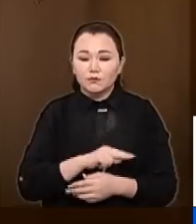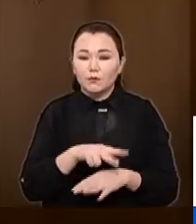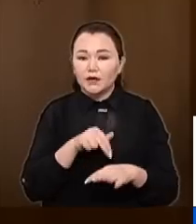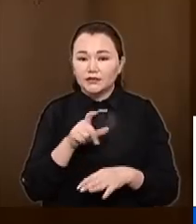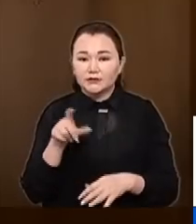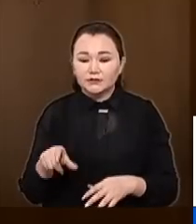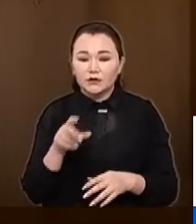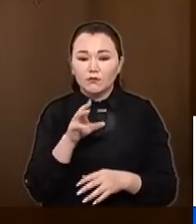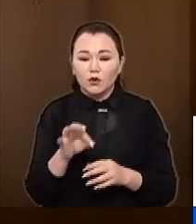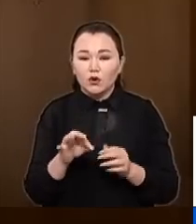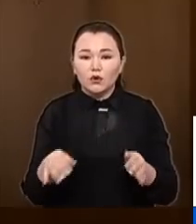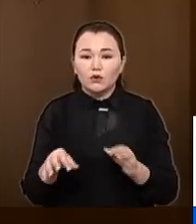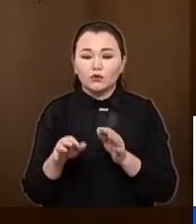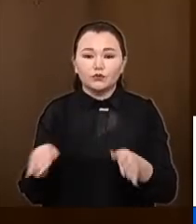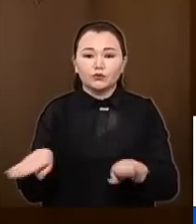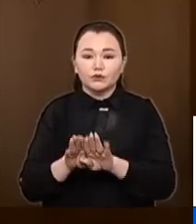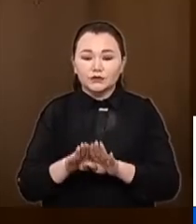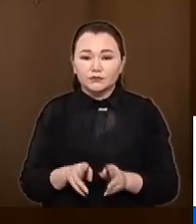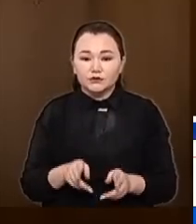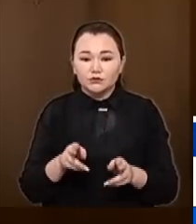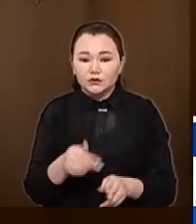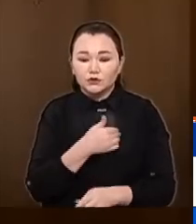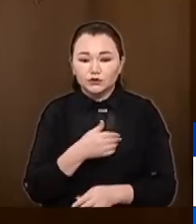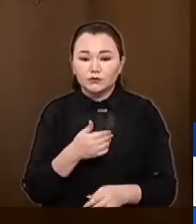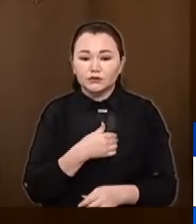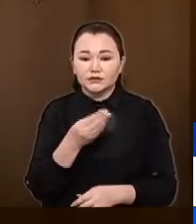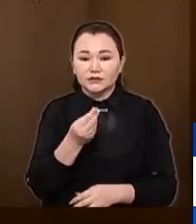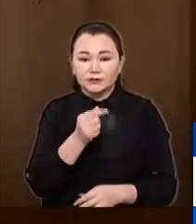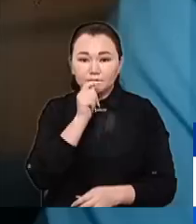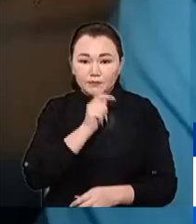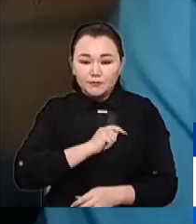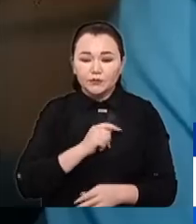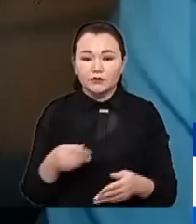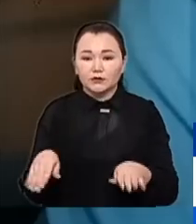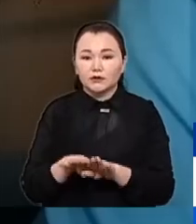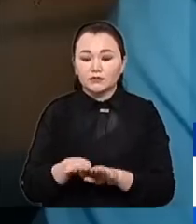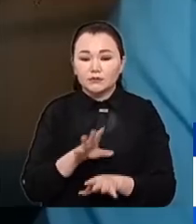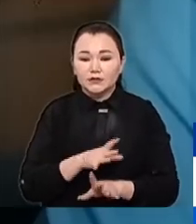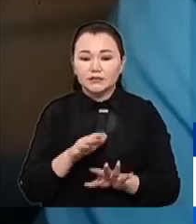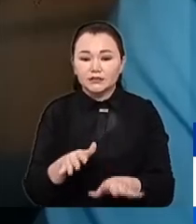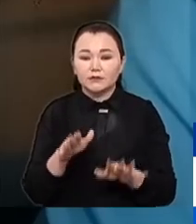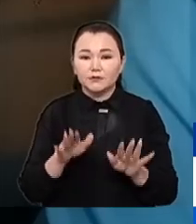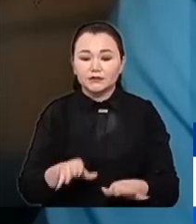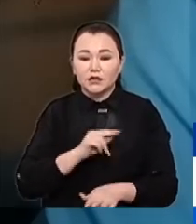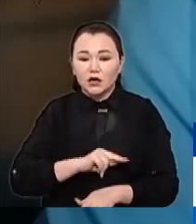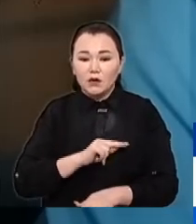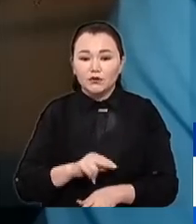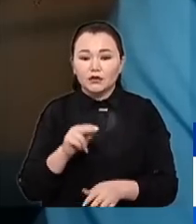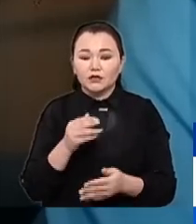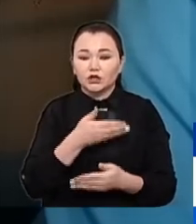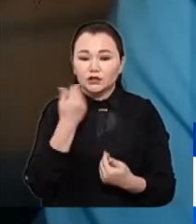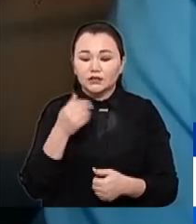по укрытию преступлений укрывали за денежное вознаграждение и на месте работы не оказалось